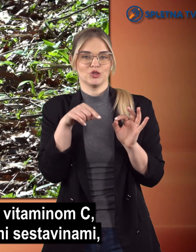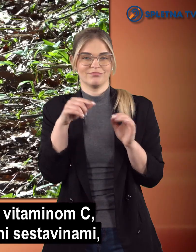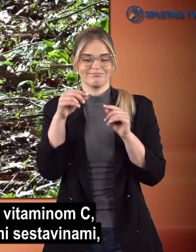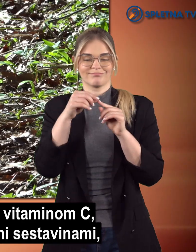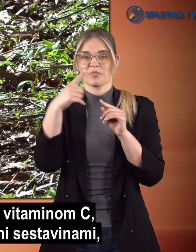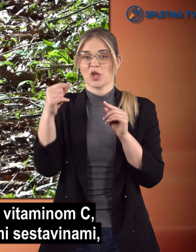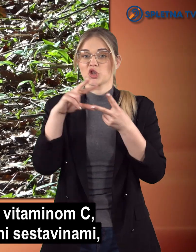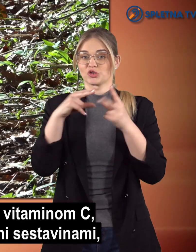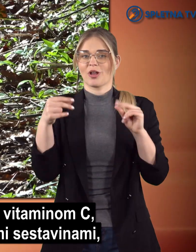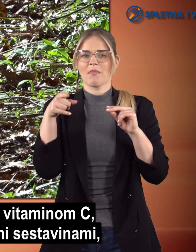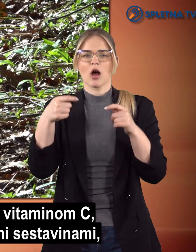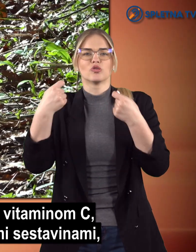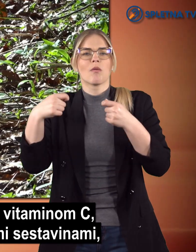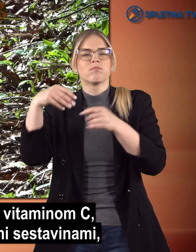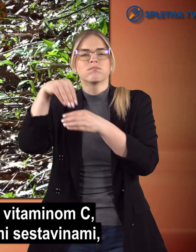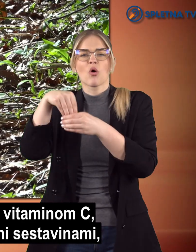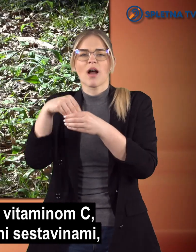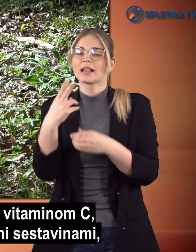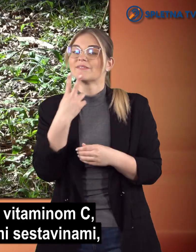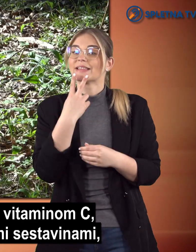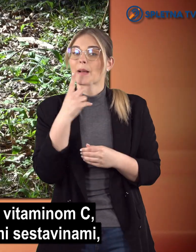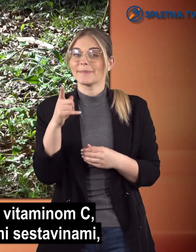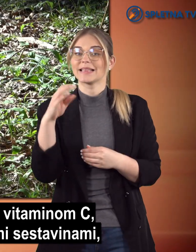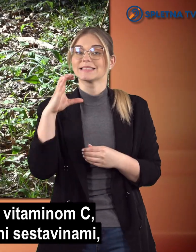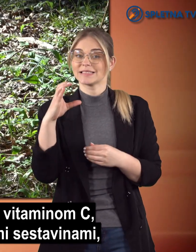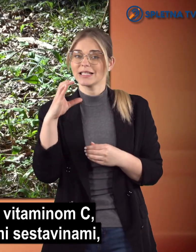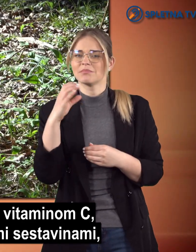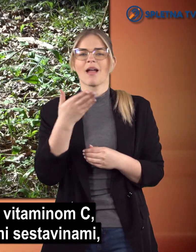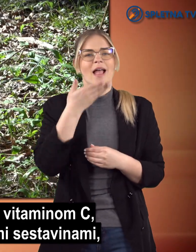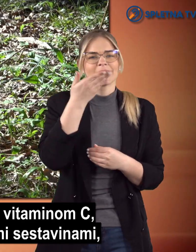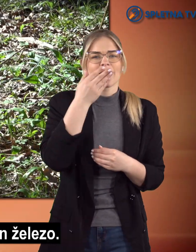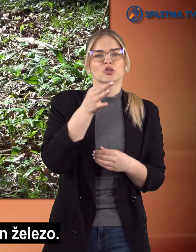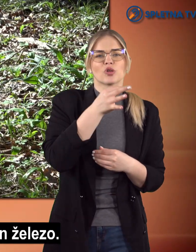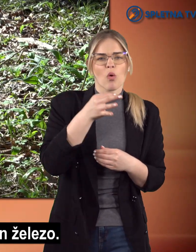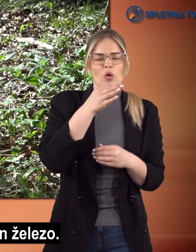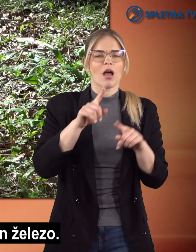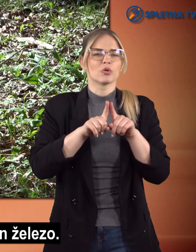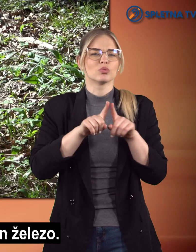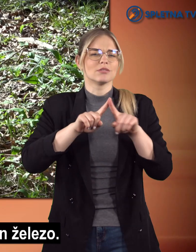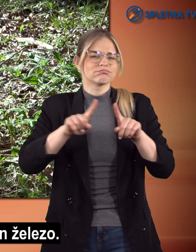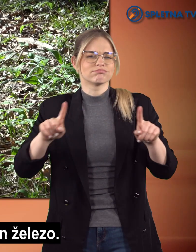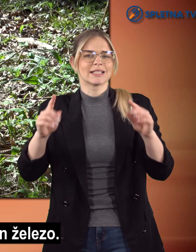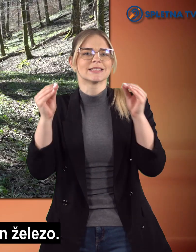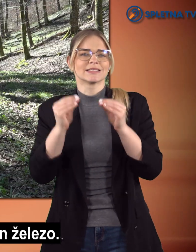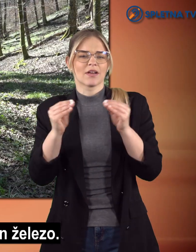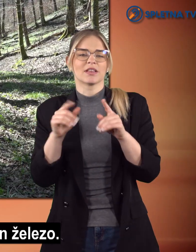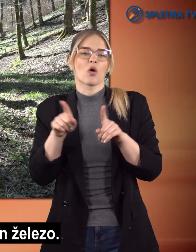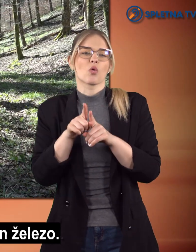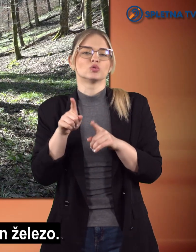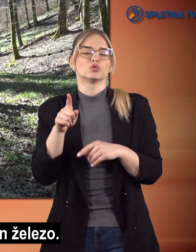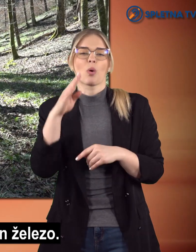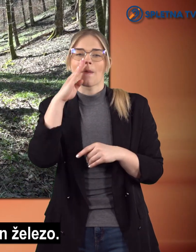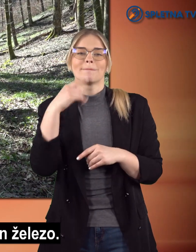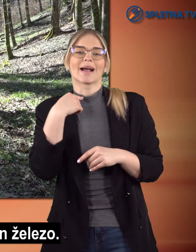Svež čemaž je bogat z vitaminom C, eteričnimi olji in drugimi sestavinami, kot so magnezij in žveplo.